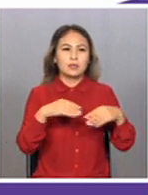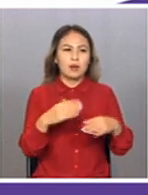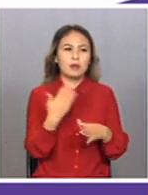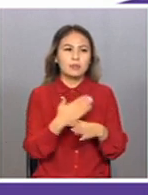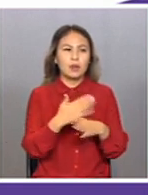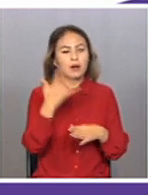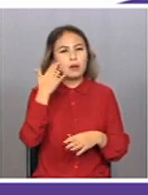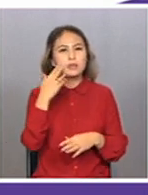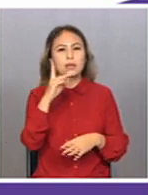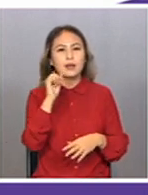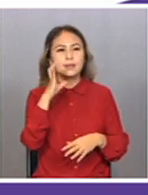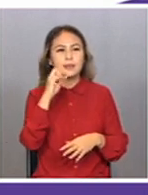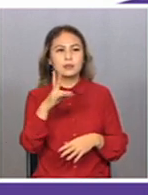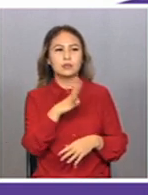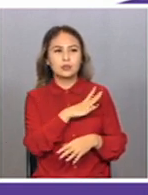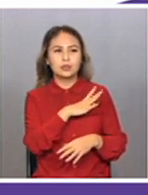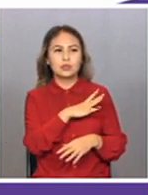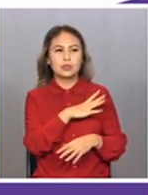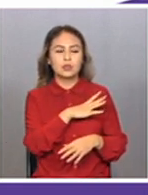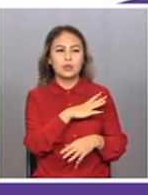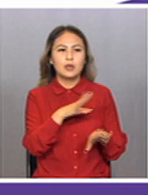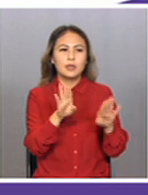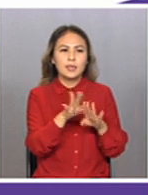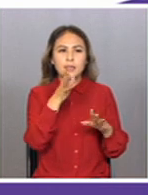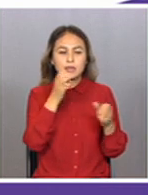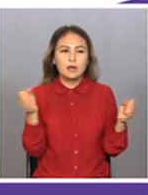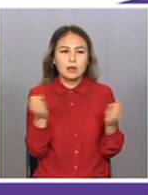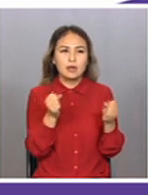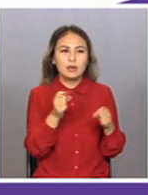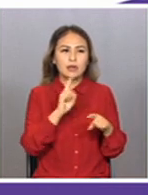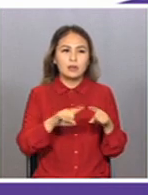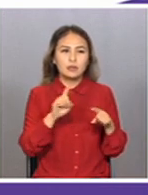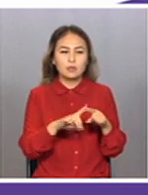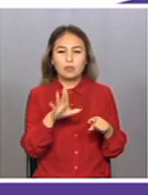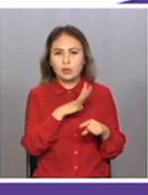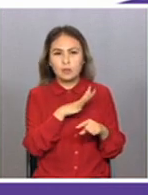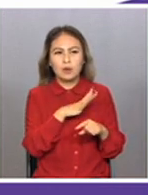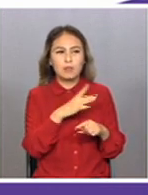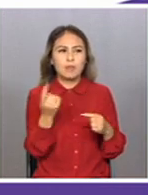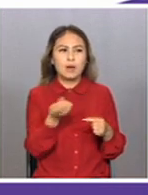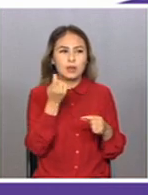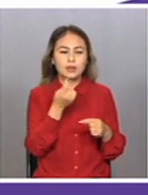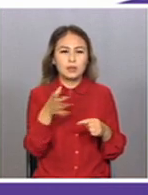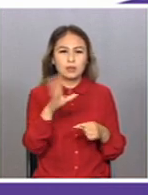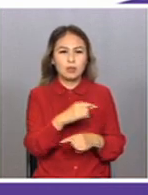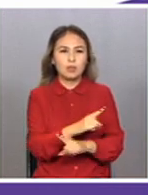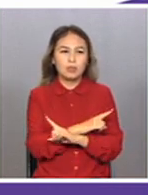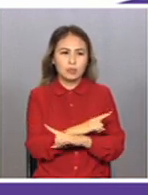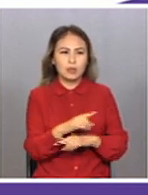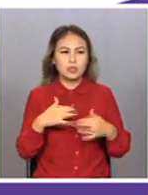қамданып жатқанда Қасен жұтқа ұшырайды. Қыс аяғы қатты болып, азғана малы қырылып